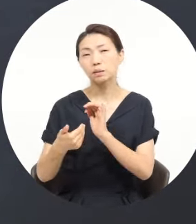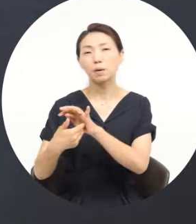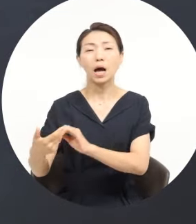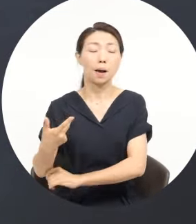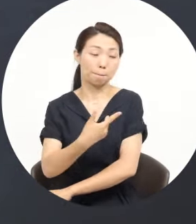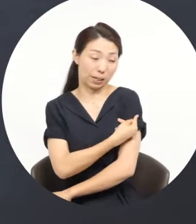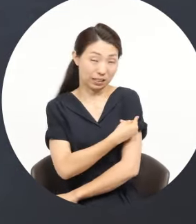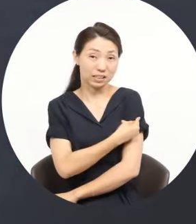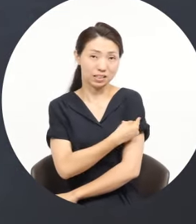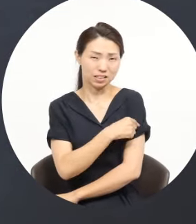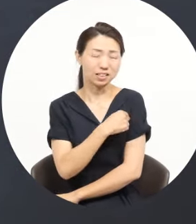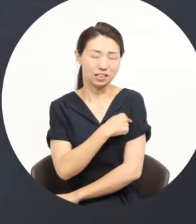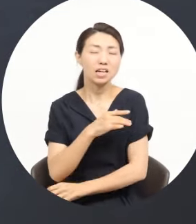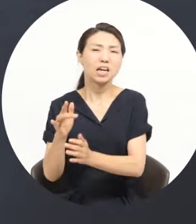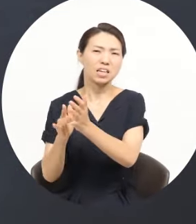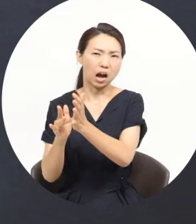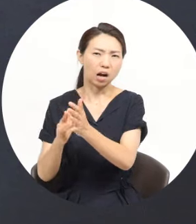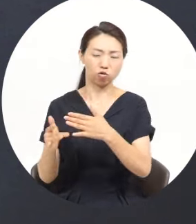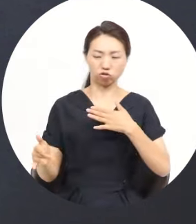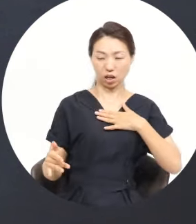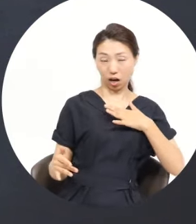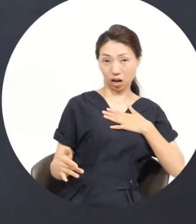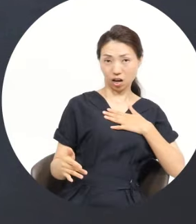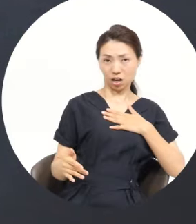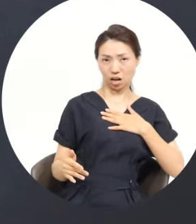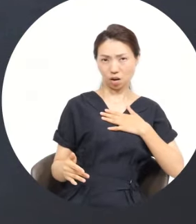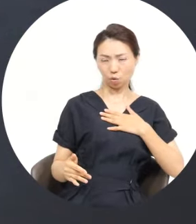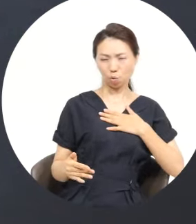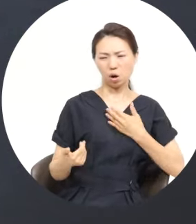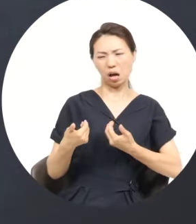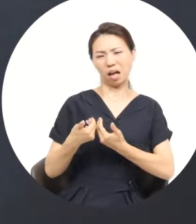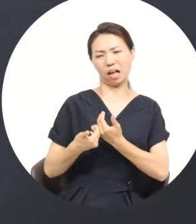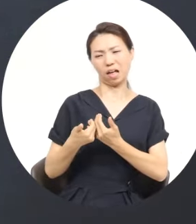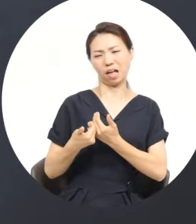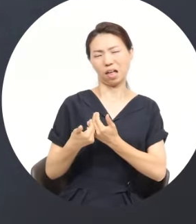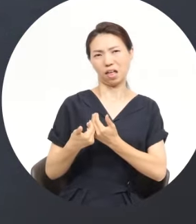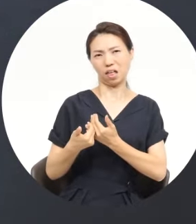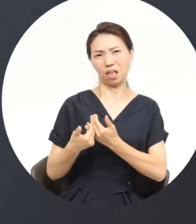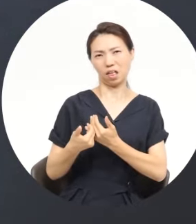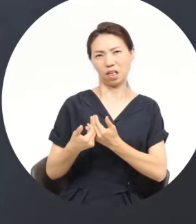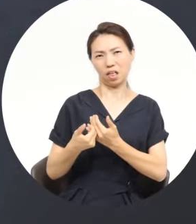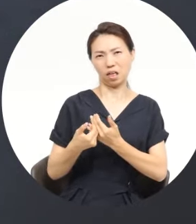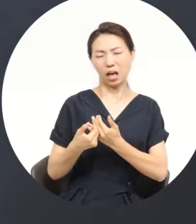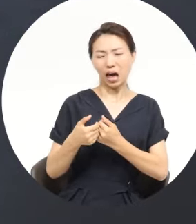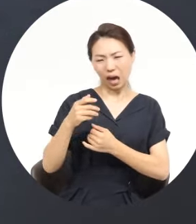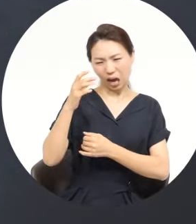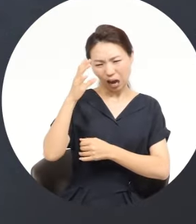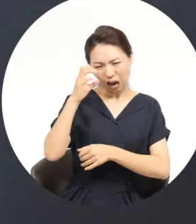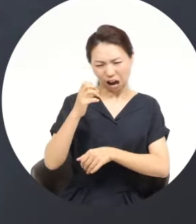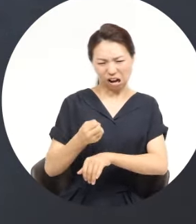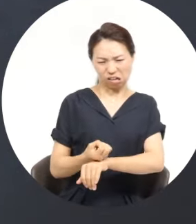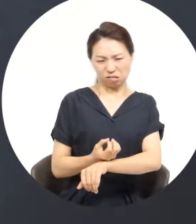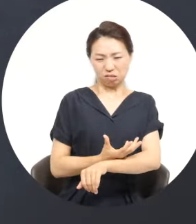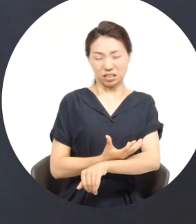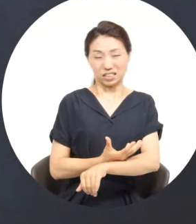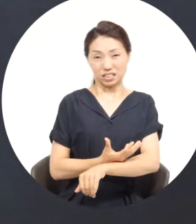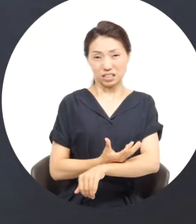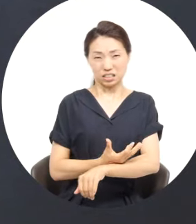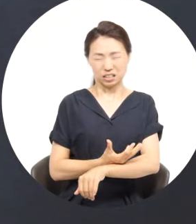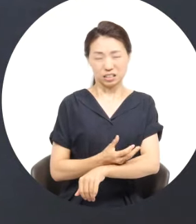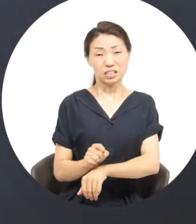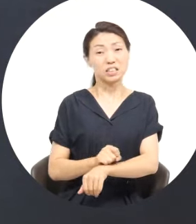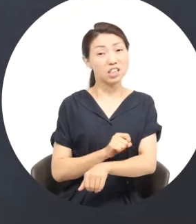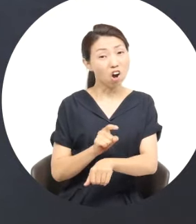나하고 어때요? 어떤 부작용이 있는, 소위 알레르기가 있는 이런 관계